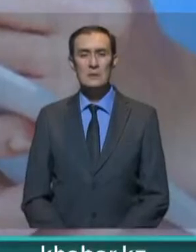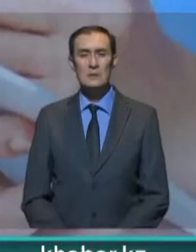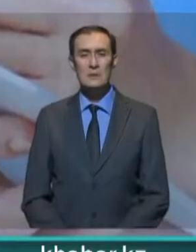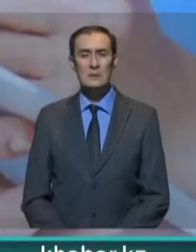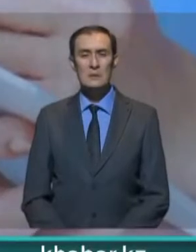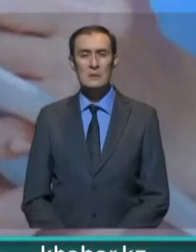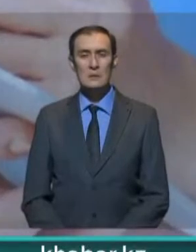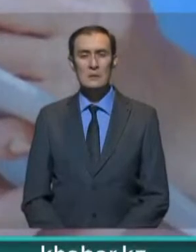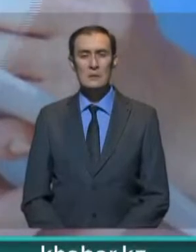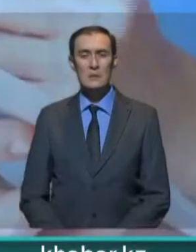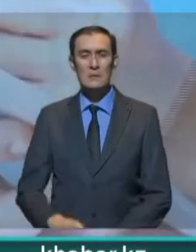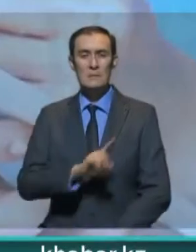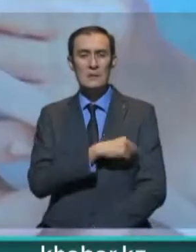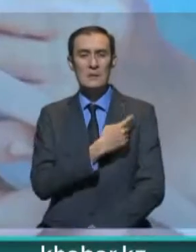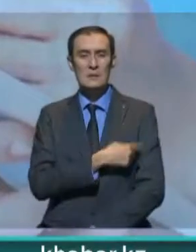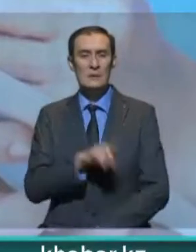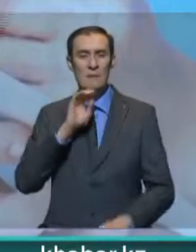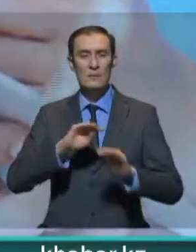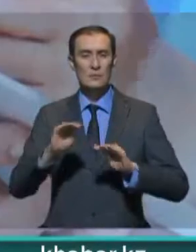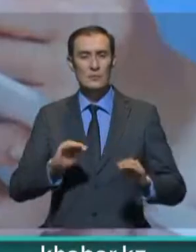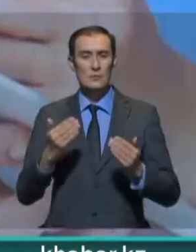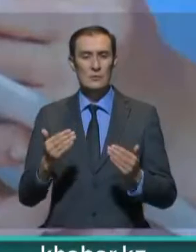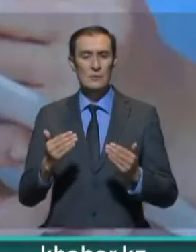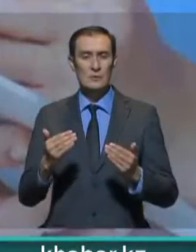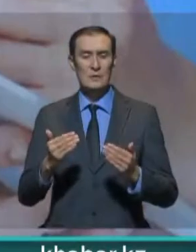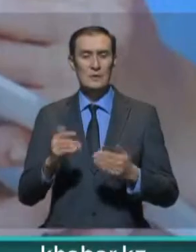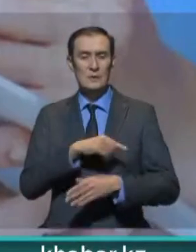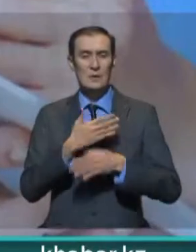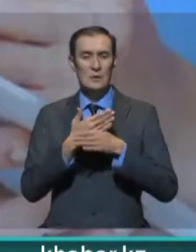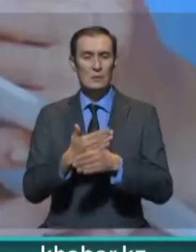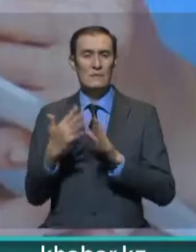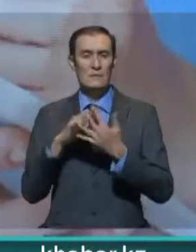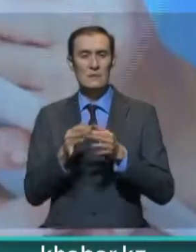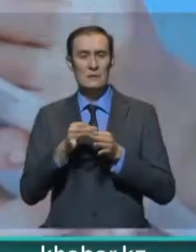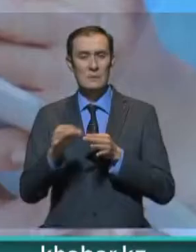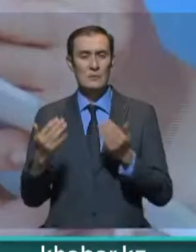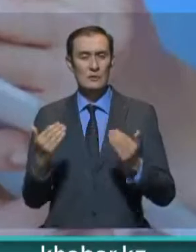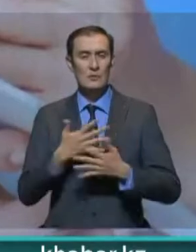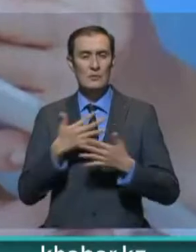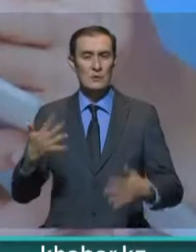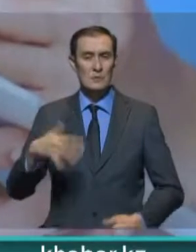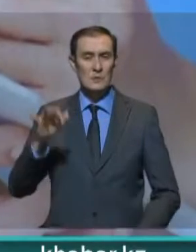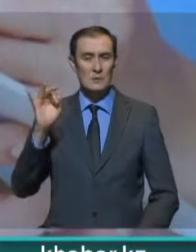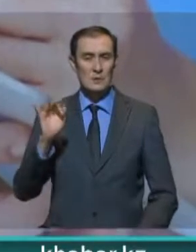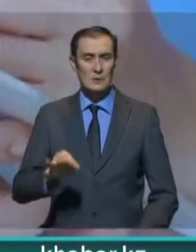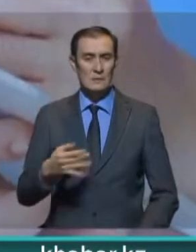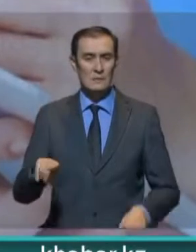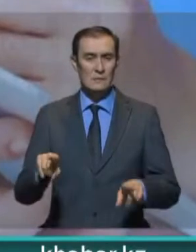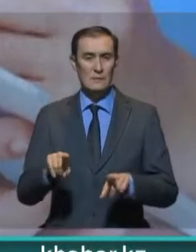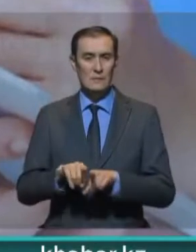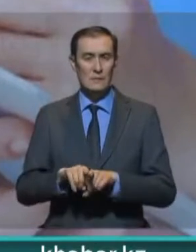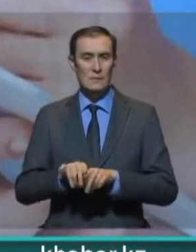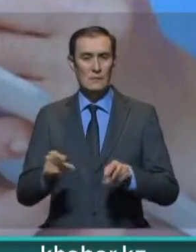Продолжаем выпуск. Износ медицинской инфраструктуры, первичной медико-санитарной помощи в сельской местности превышает 50%. Об этом в